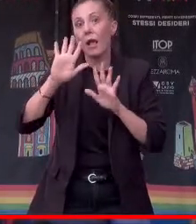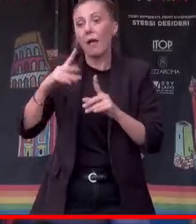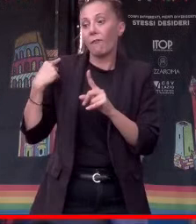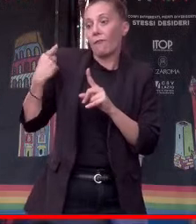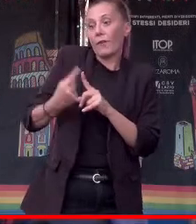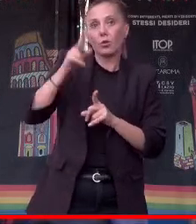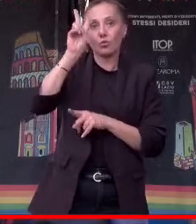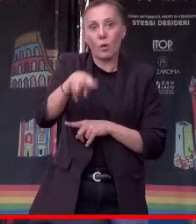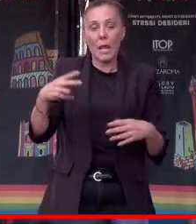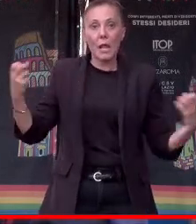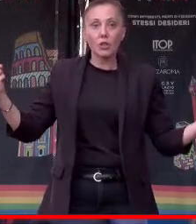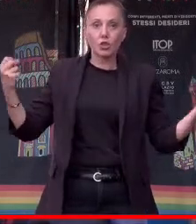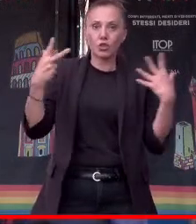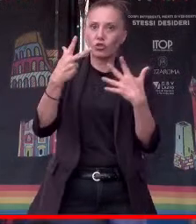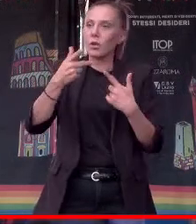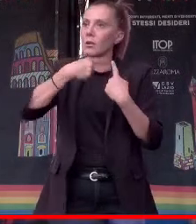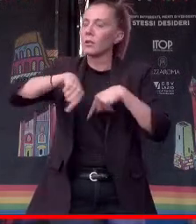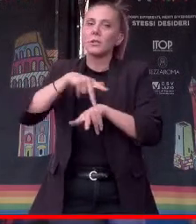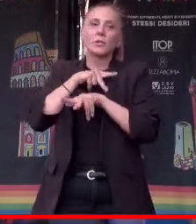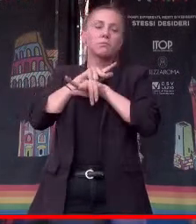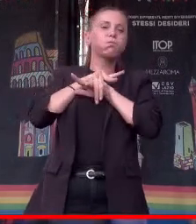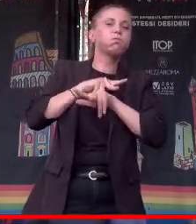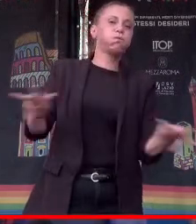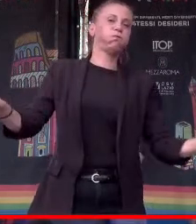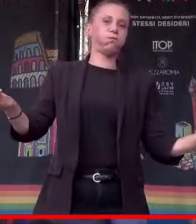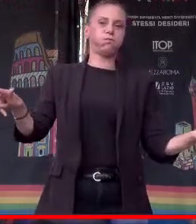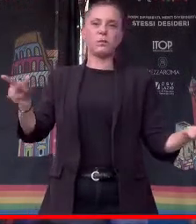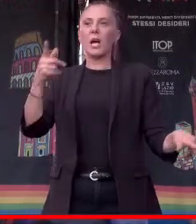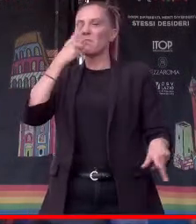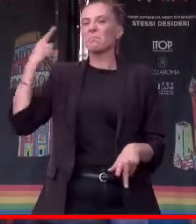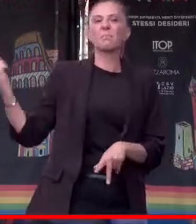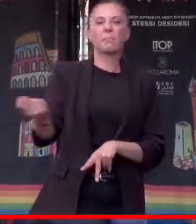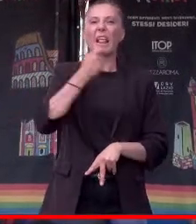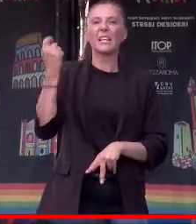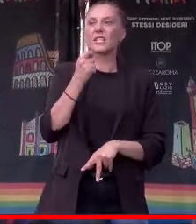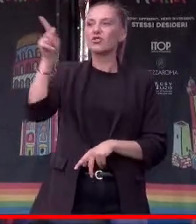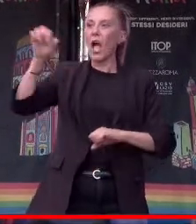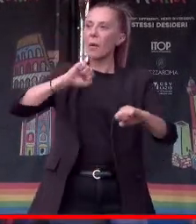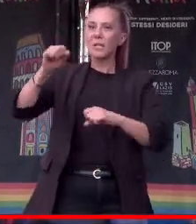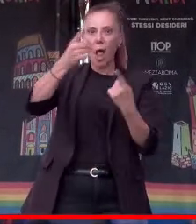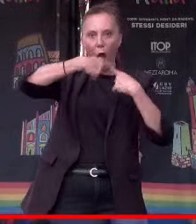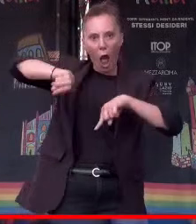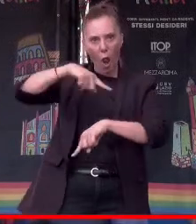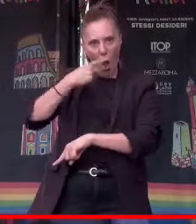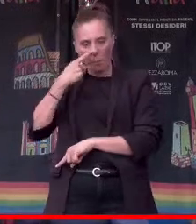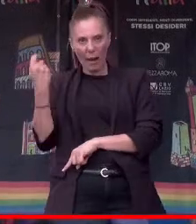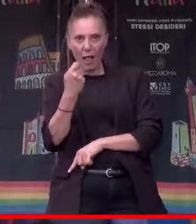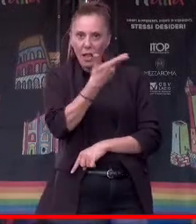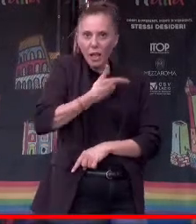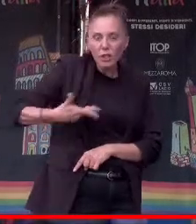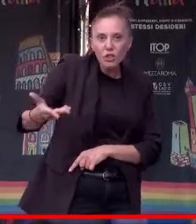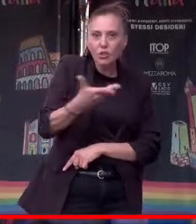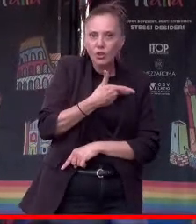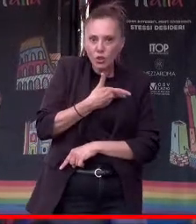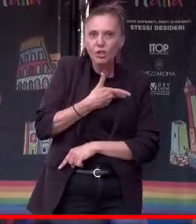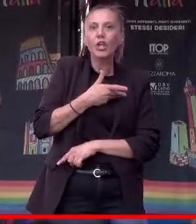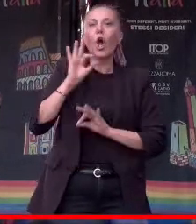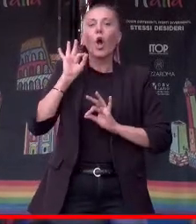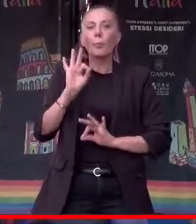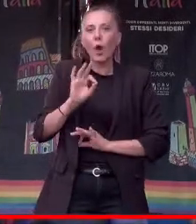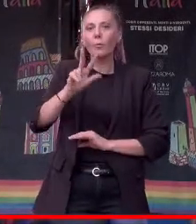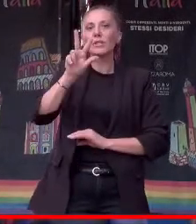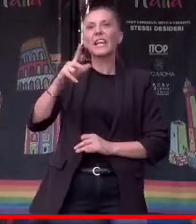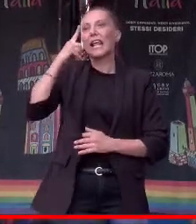2018, stanchi dall'ennesima presa in giro da parte dell'amministrazione, abbiamo fatto in collaborazione proprio il 3 dicembre